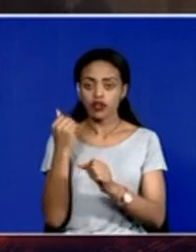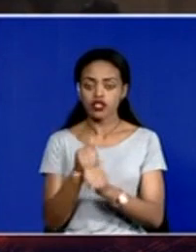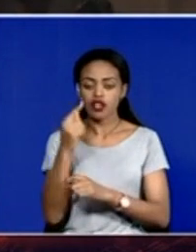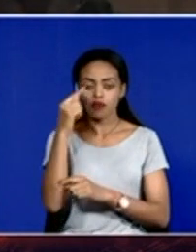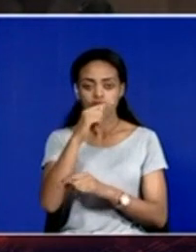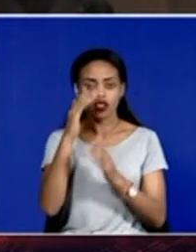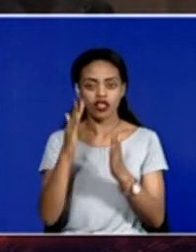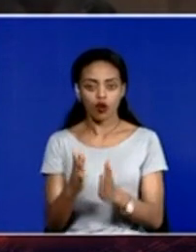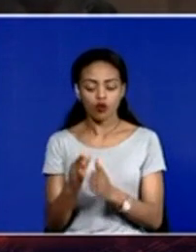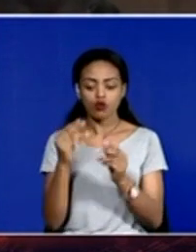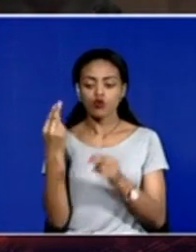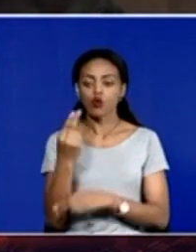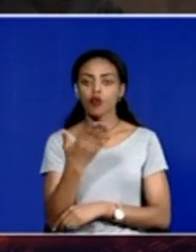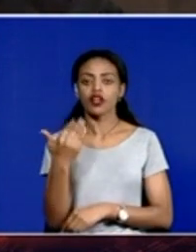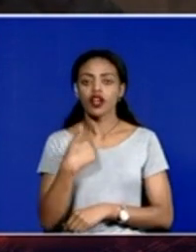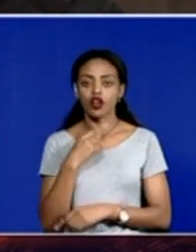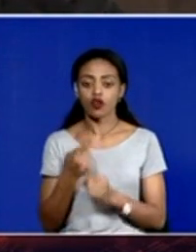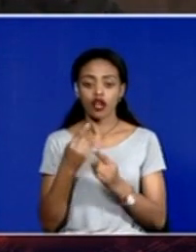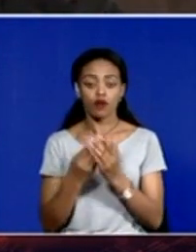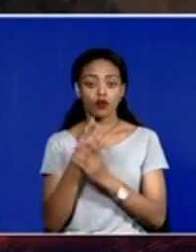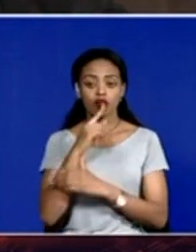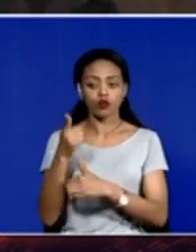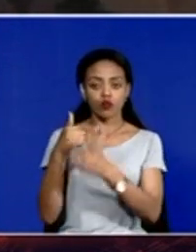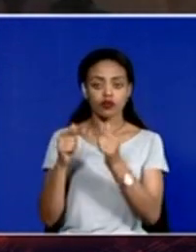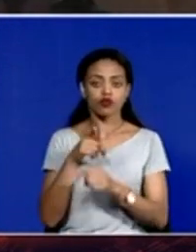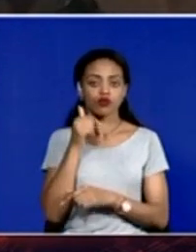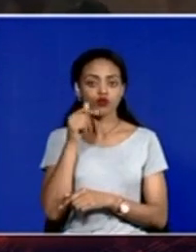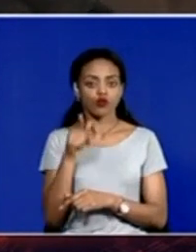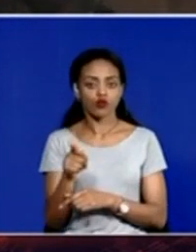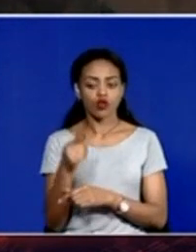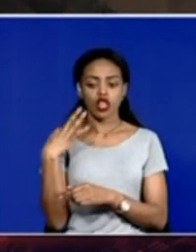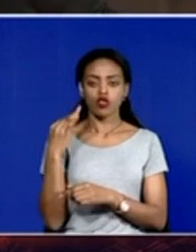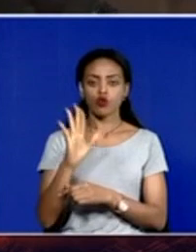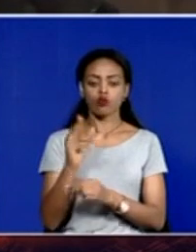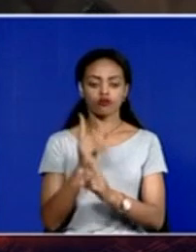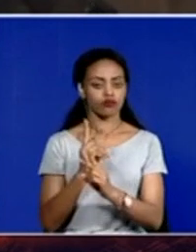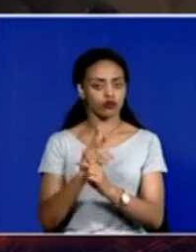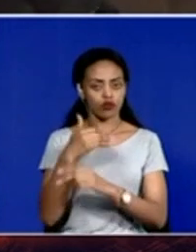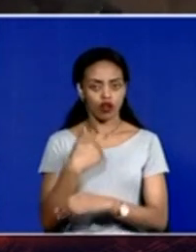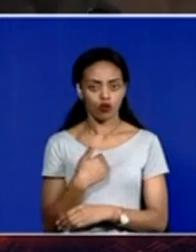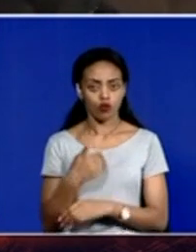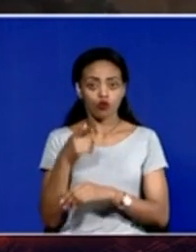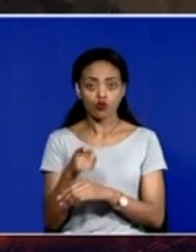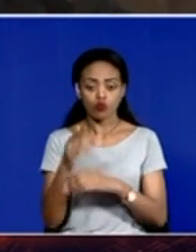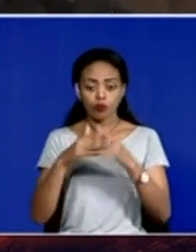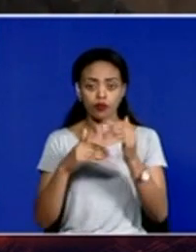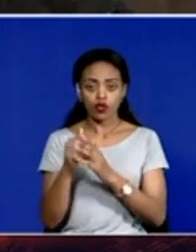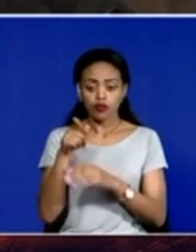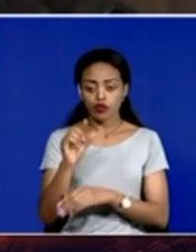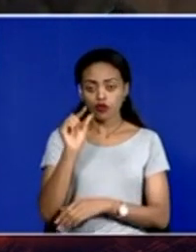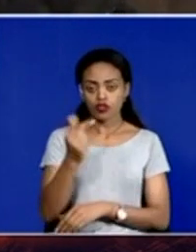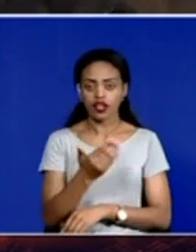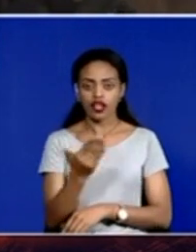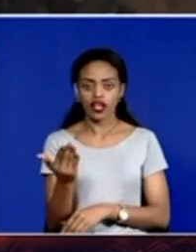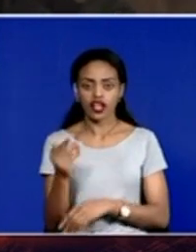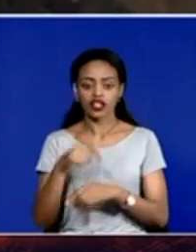መዓልታዊ ዝጥቀሞ ነገር ኣሎ እዩ ካብ ልምዓት እዩ ዝመፅእ ንሱ ጥዕንኡ ከዓ ክሕሉ ኣለዎ ንሱ ብኢዱ ብዘን ተወሰነ